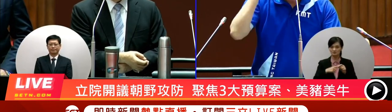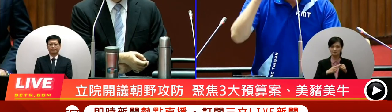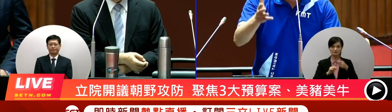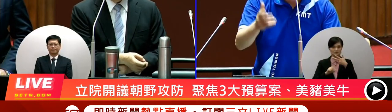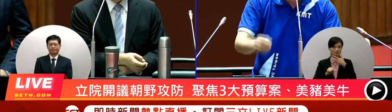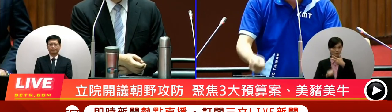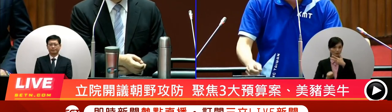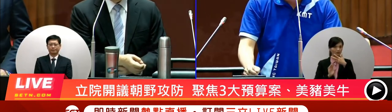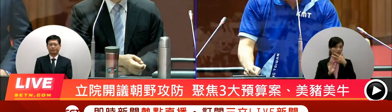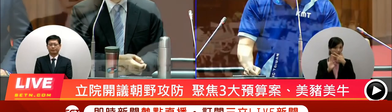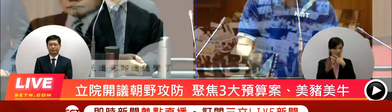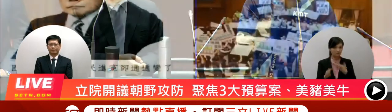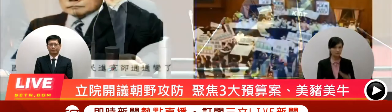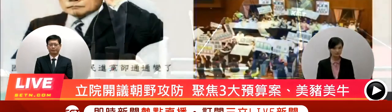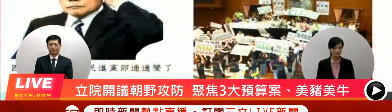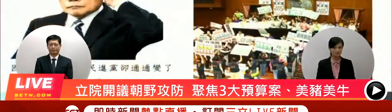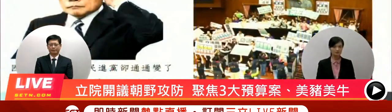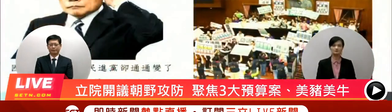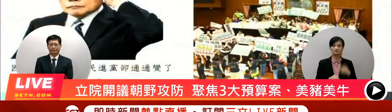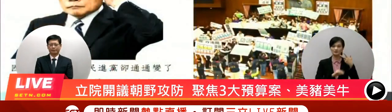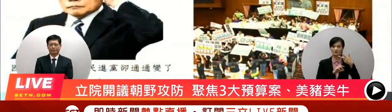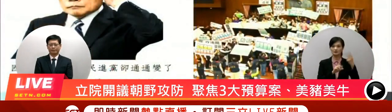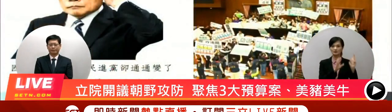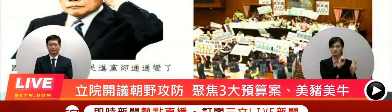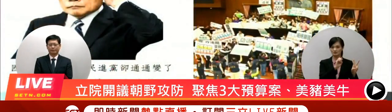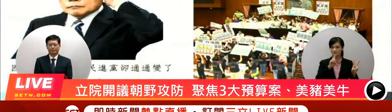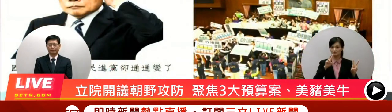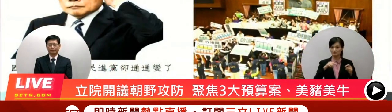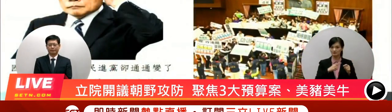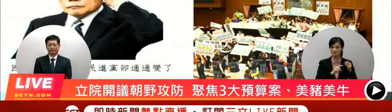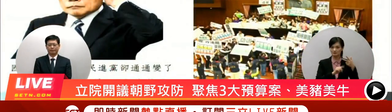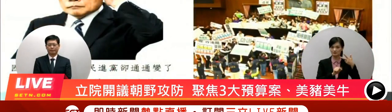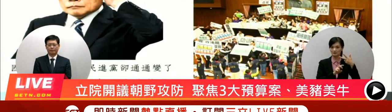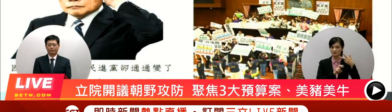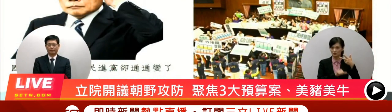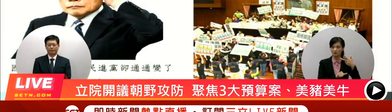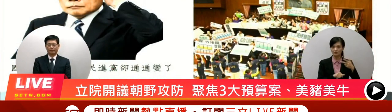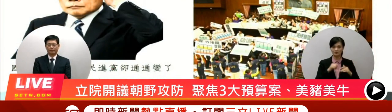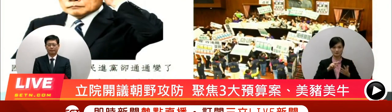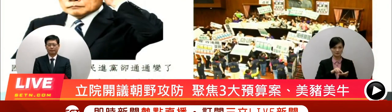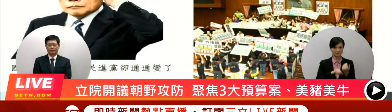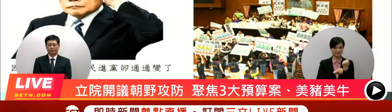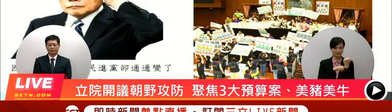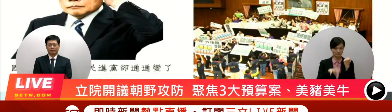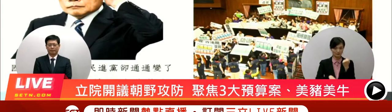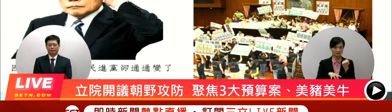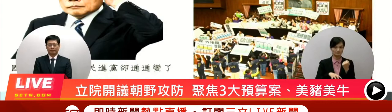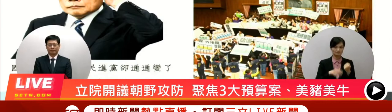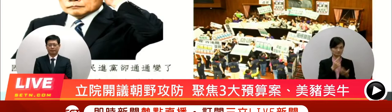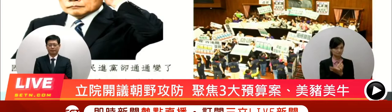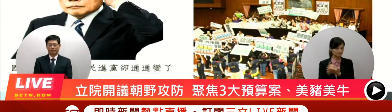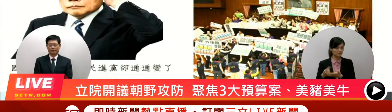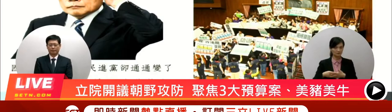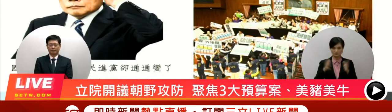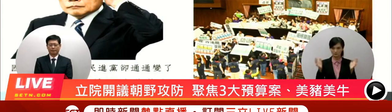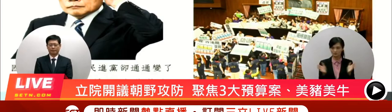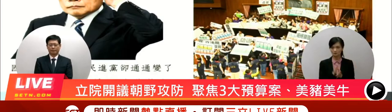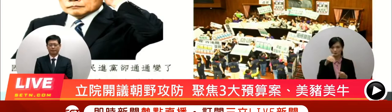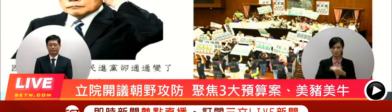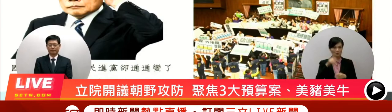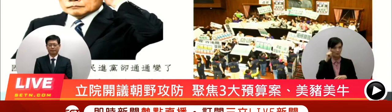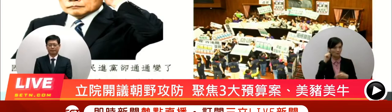的2012年7月25号，在立法院全部投下反对票，反对美猪含瘦肉